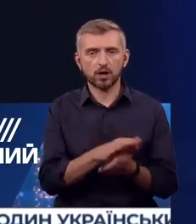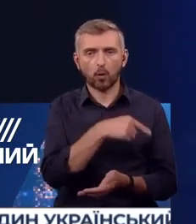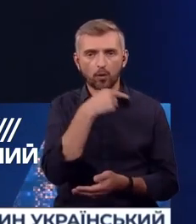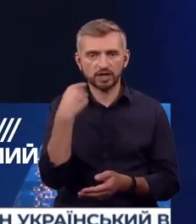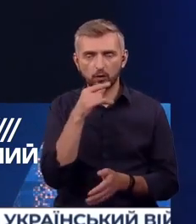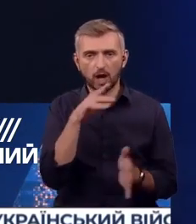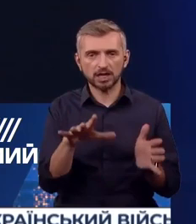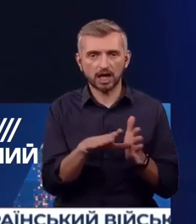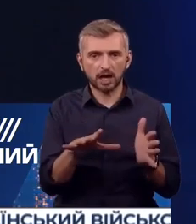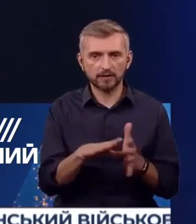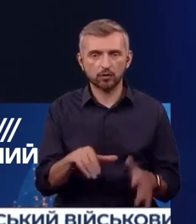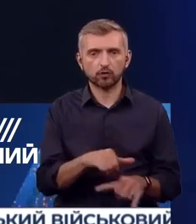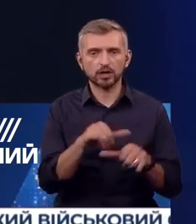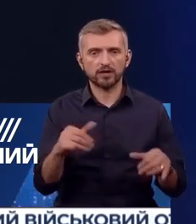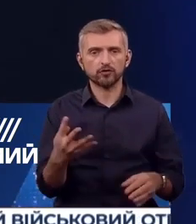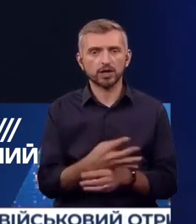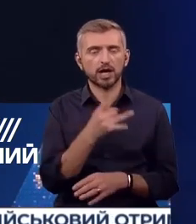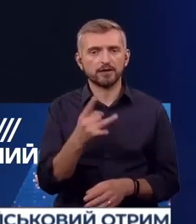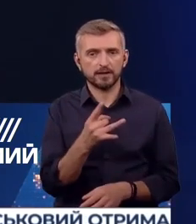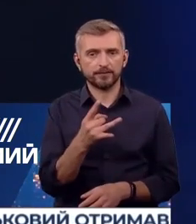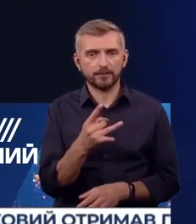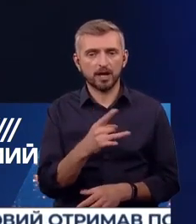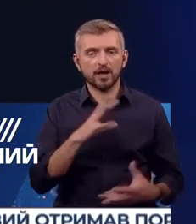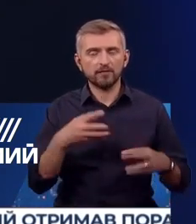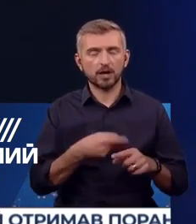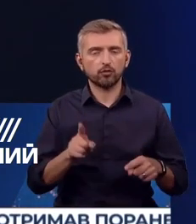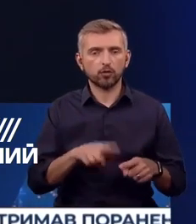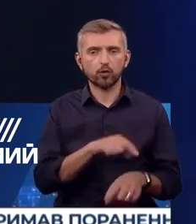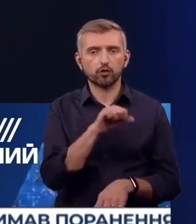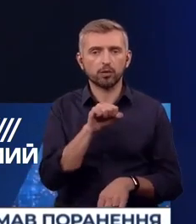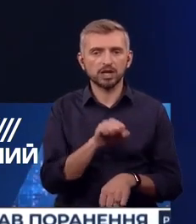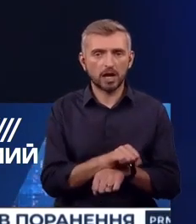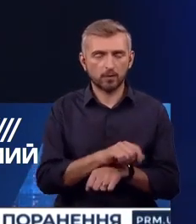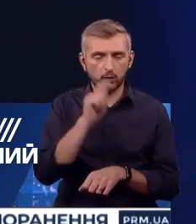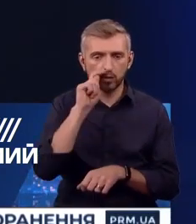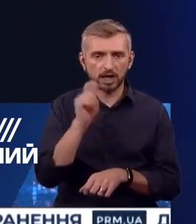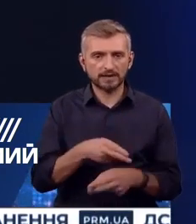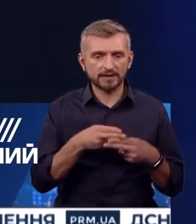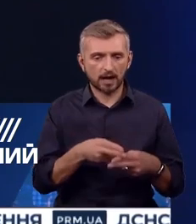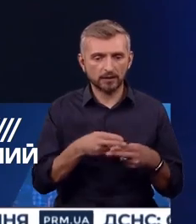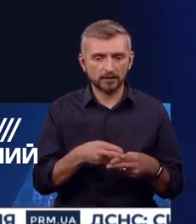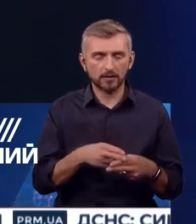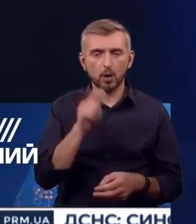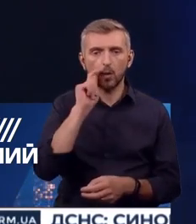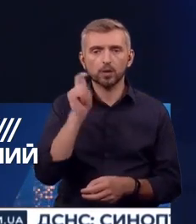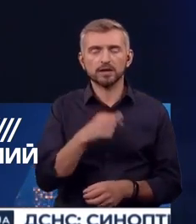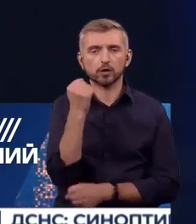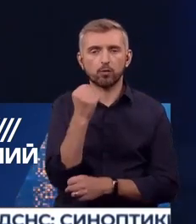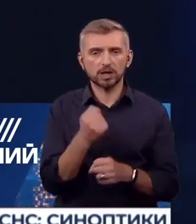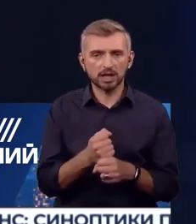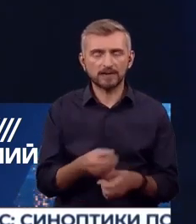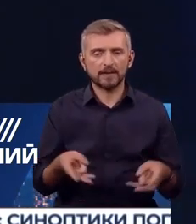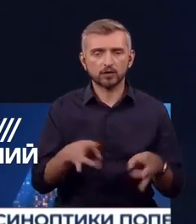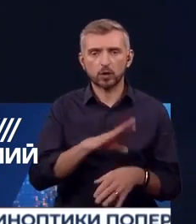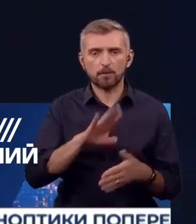російської енергетики зросли в 4 рази. Внаслідок цього зупиняються вітчизняні станції. Українські робітники